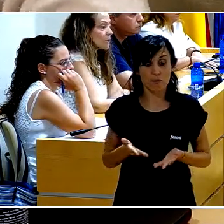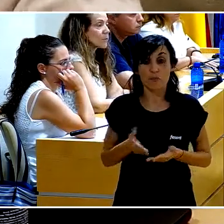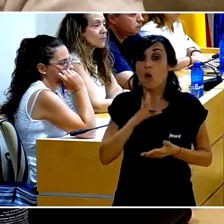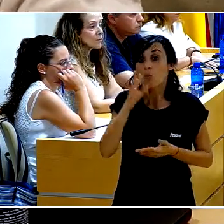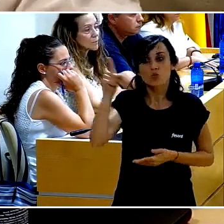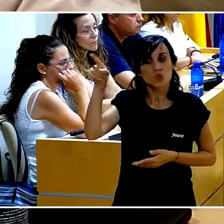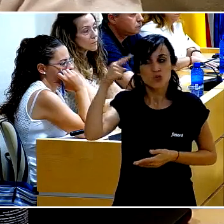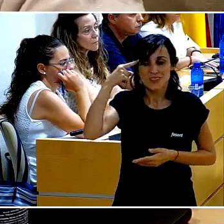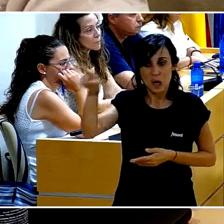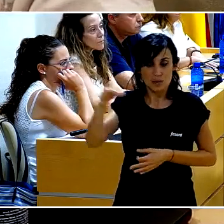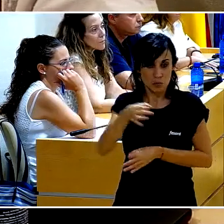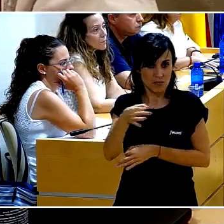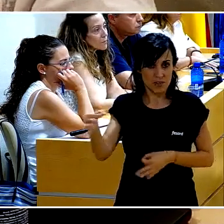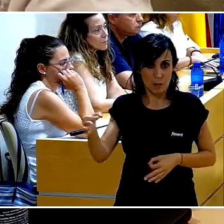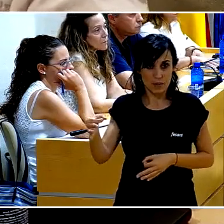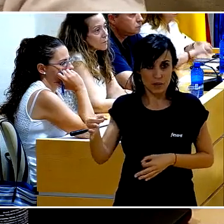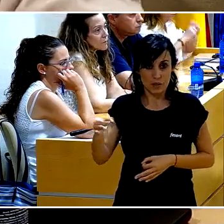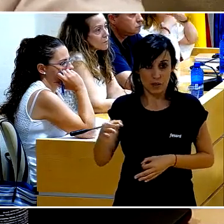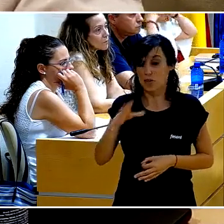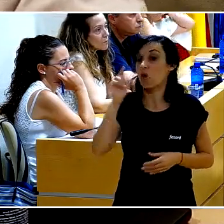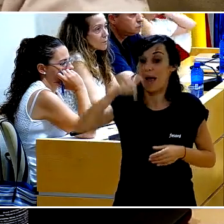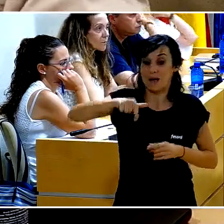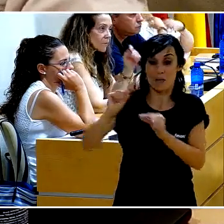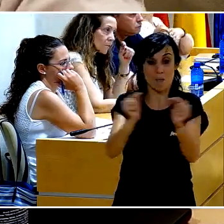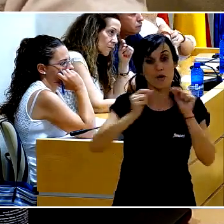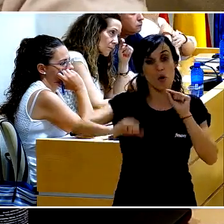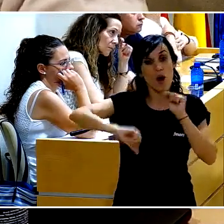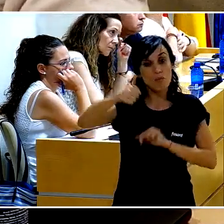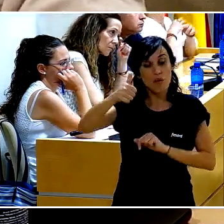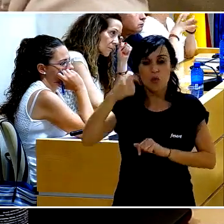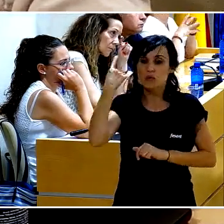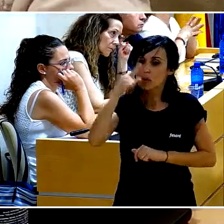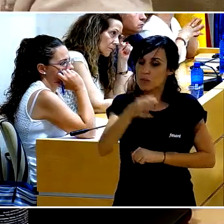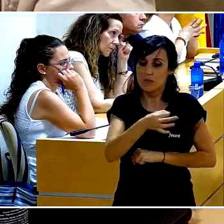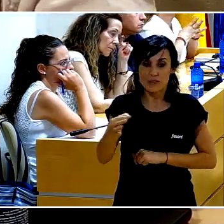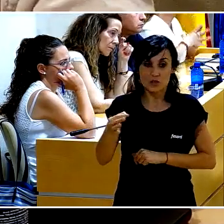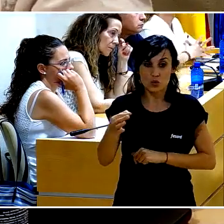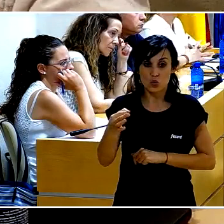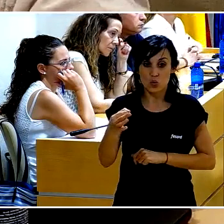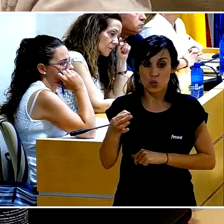sap perfectament que, perquè això s'ha aprovat així en el ple, sap perfectament que